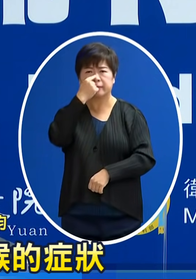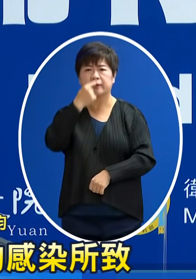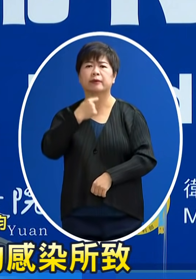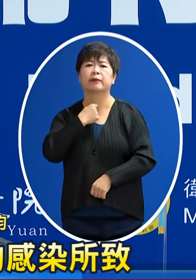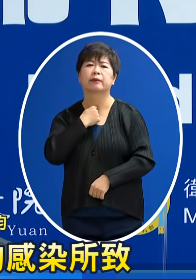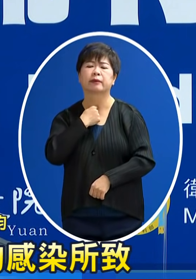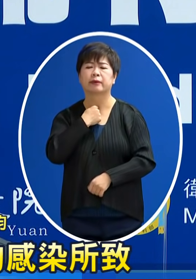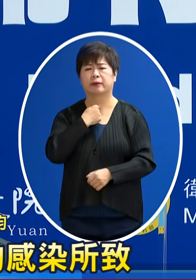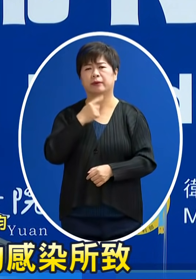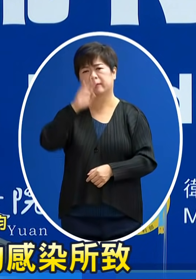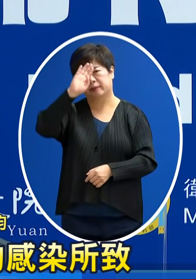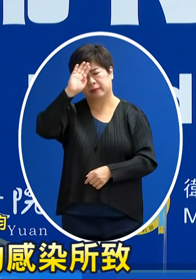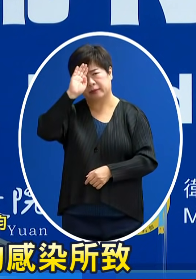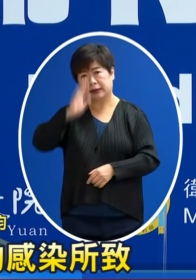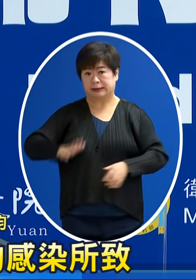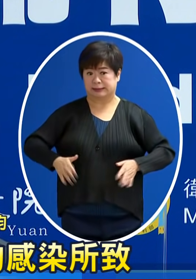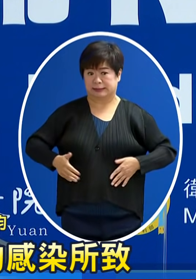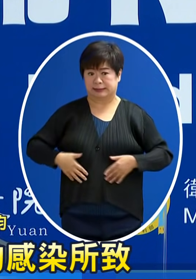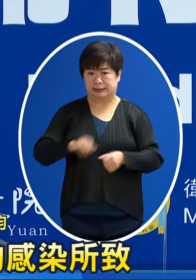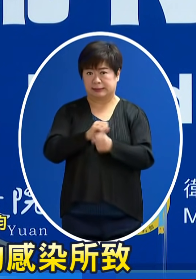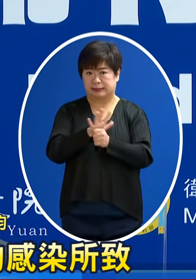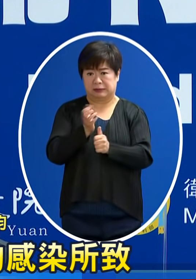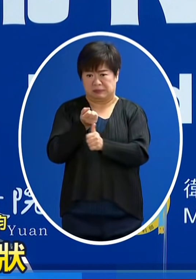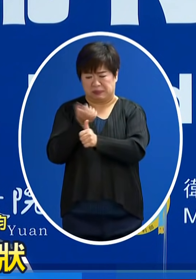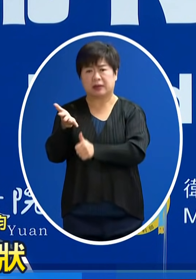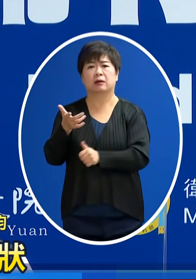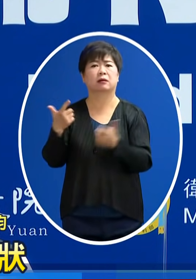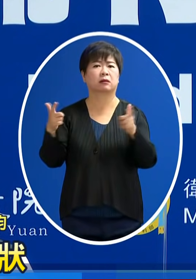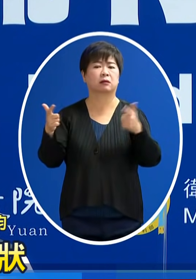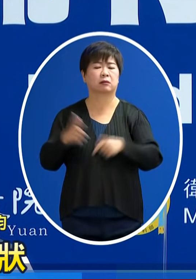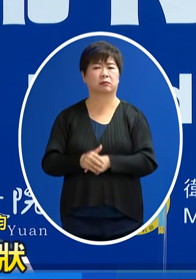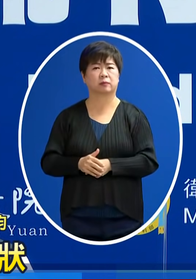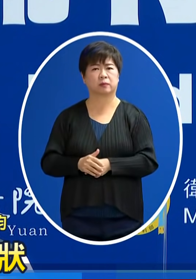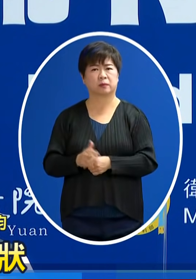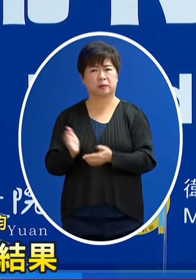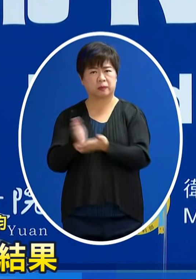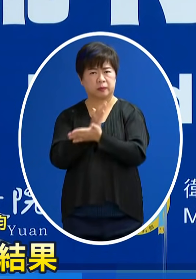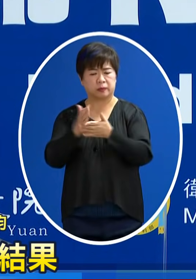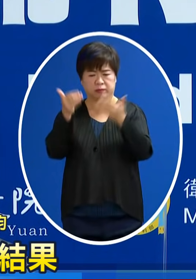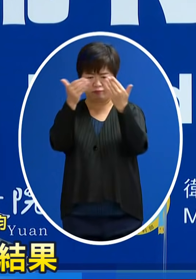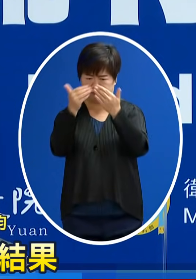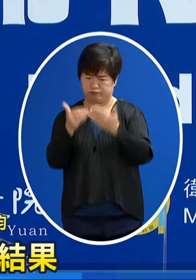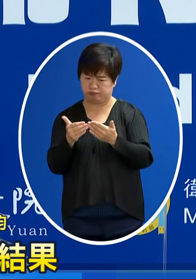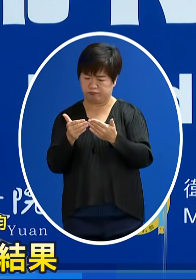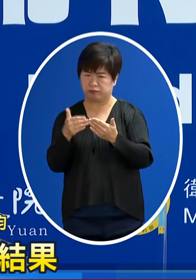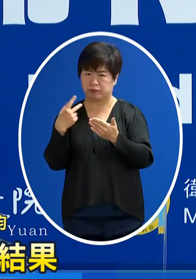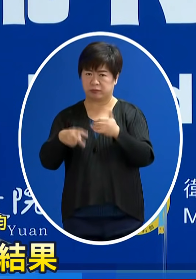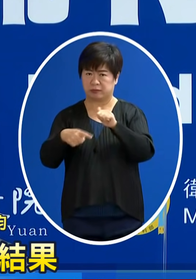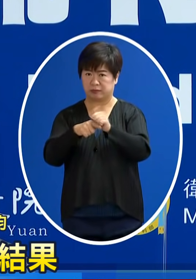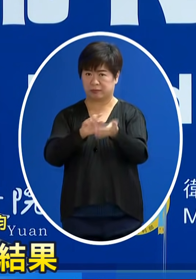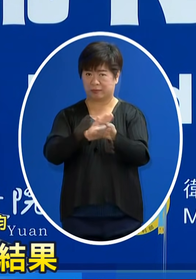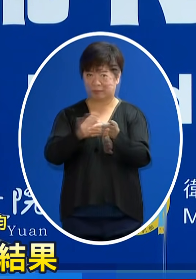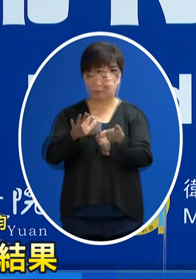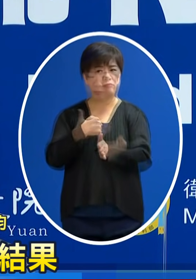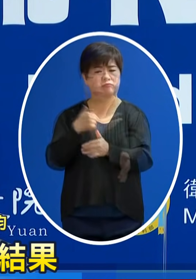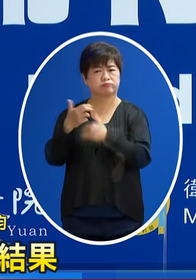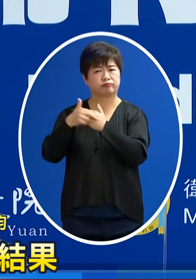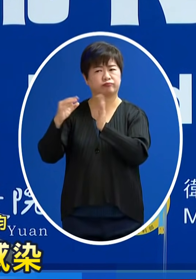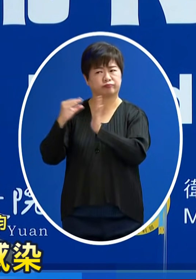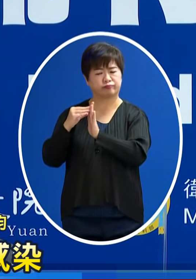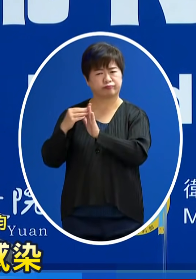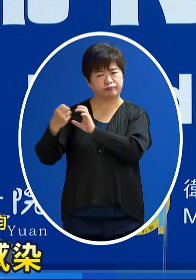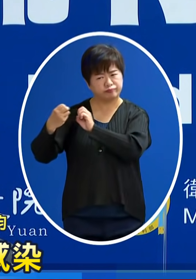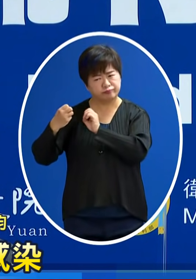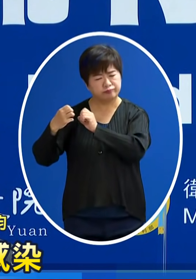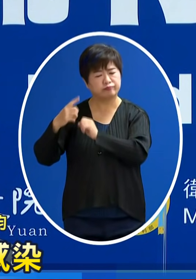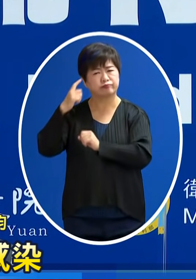状，而不是这个急性 COVID-19 的感染所致，所以综合相关的症状跟这个血清抗体的检验结果，研判